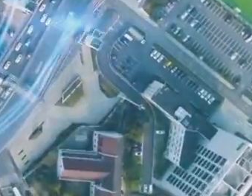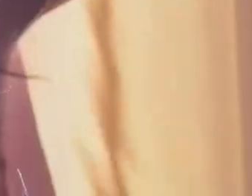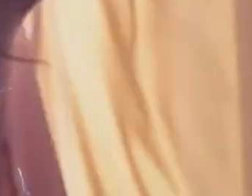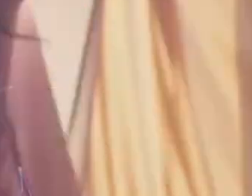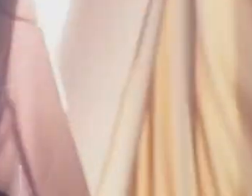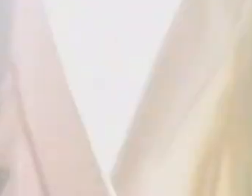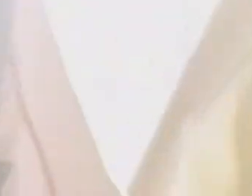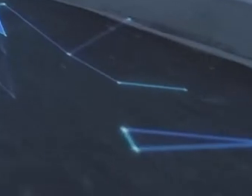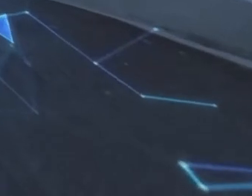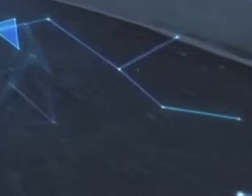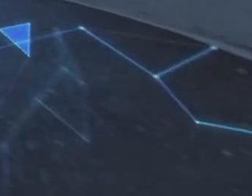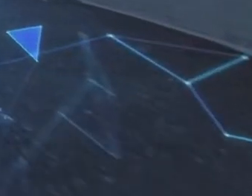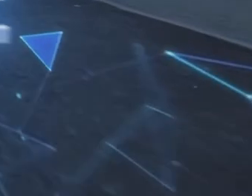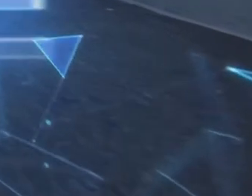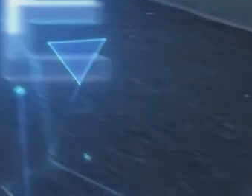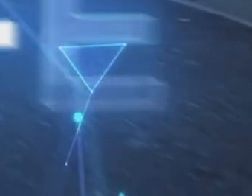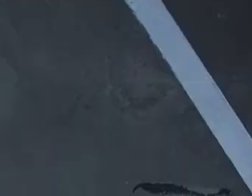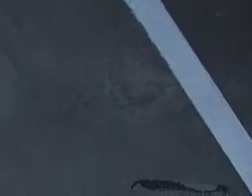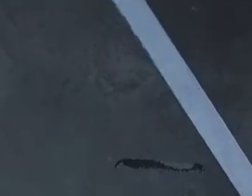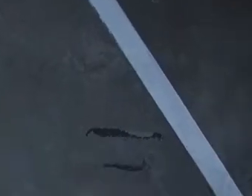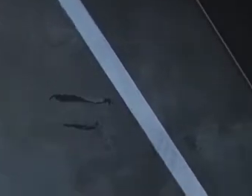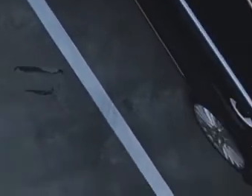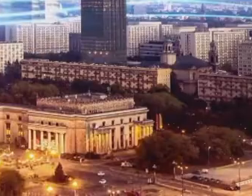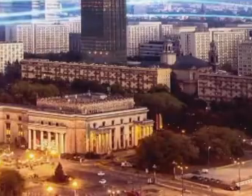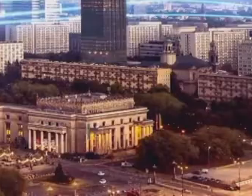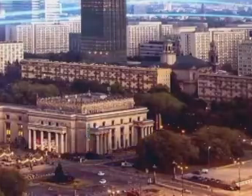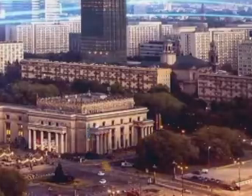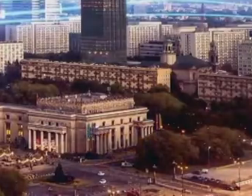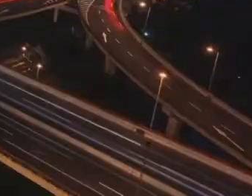We all need it to be open and safe.